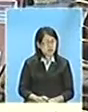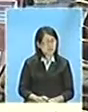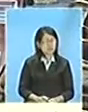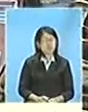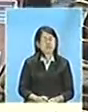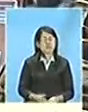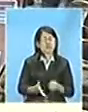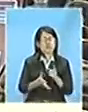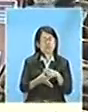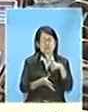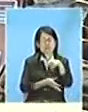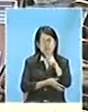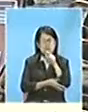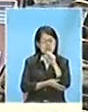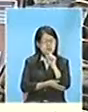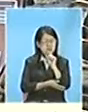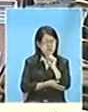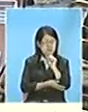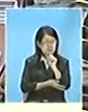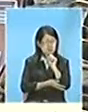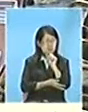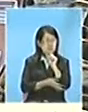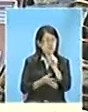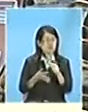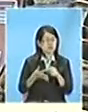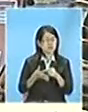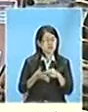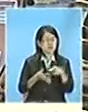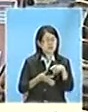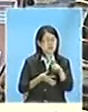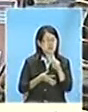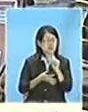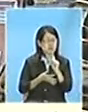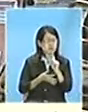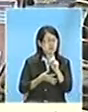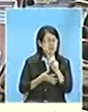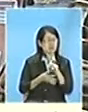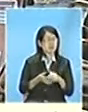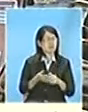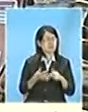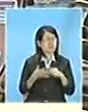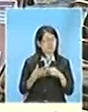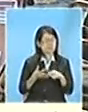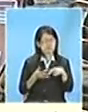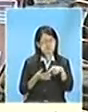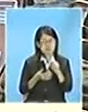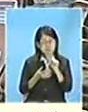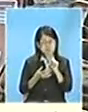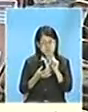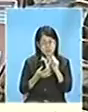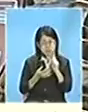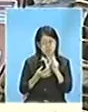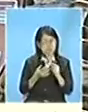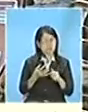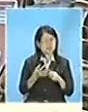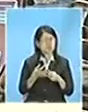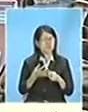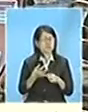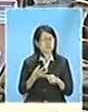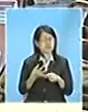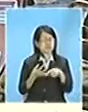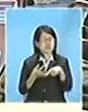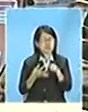นายประสงค์ตันมณีวัฒนานายประสงค์นุรักษ์นายประสงค์ศักดิ์บุญเดชนาย